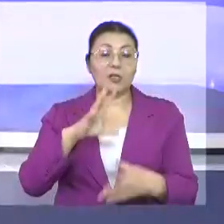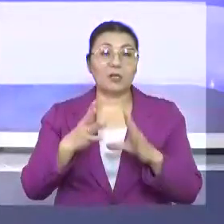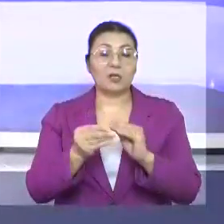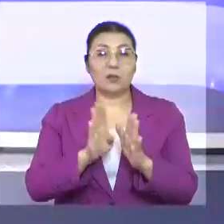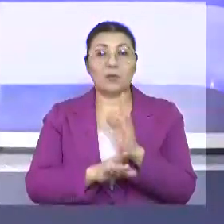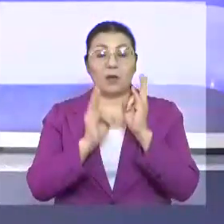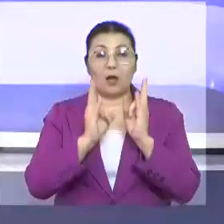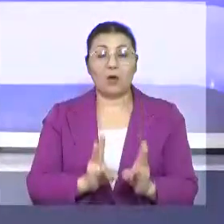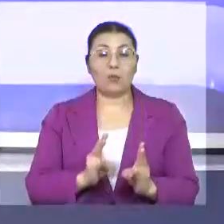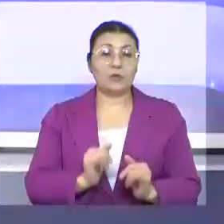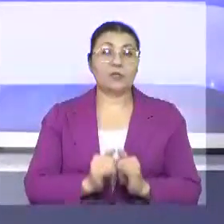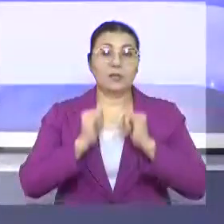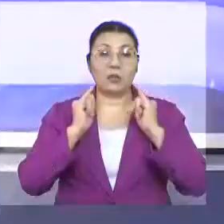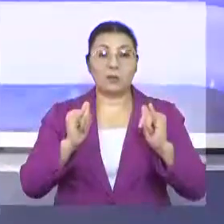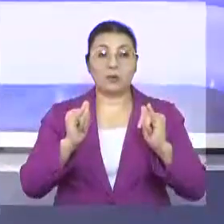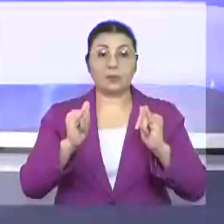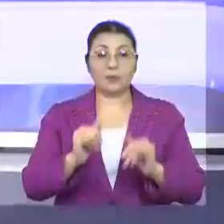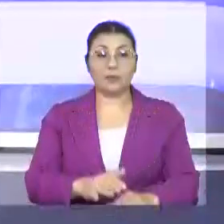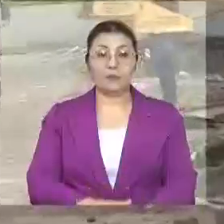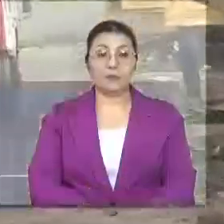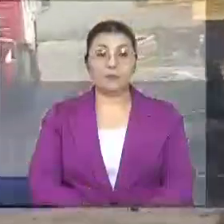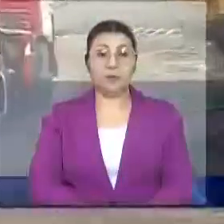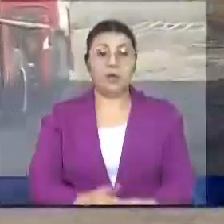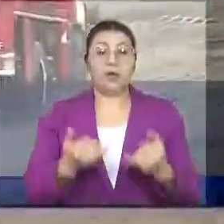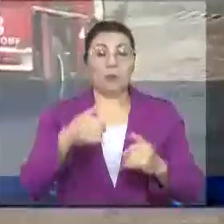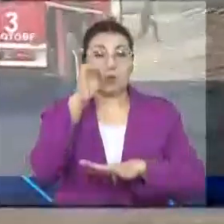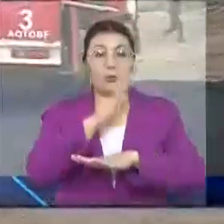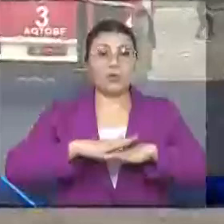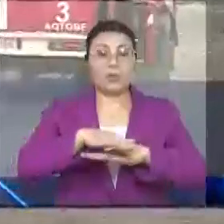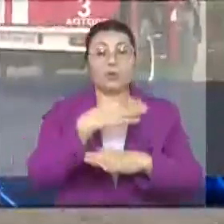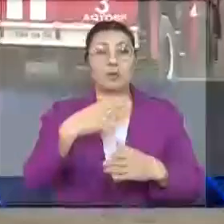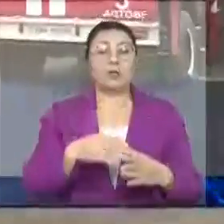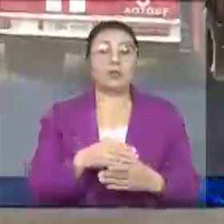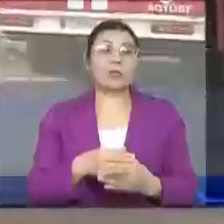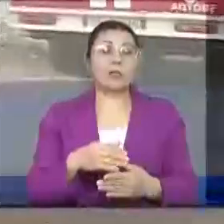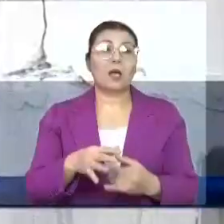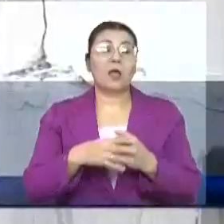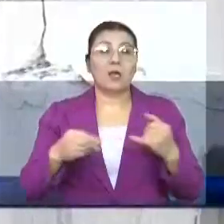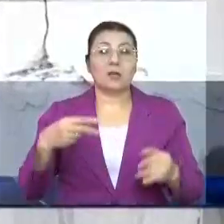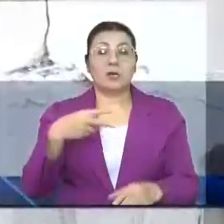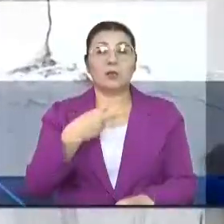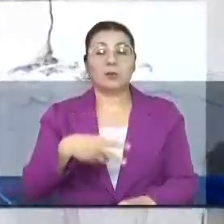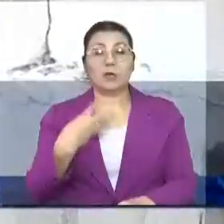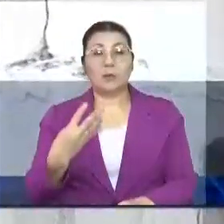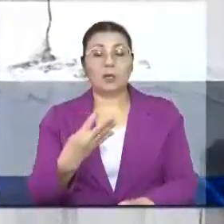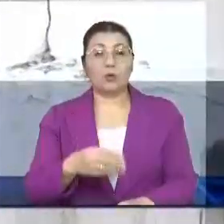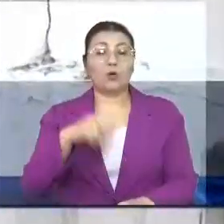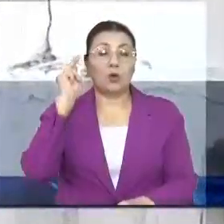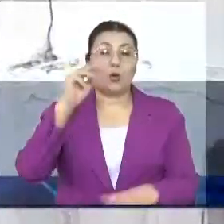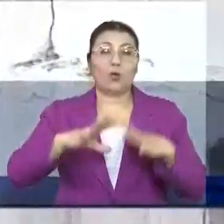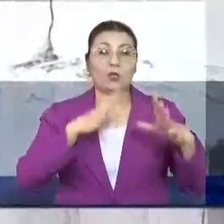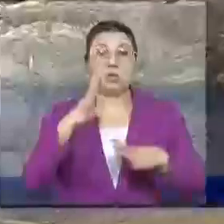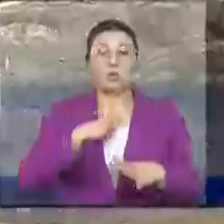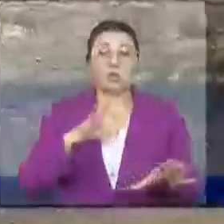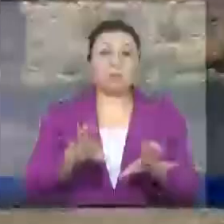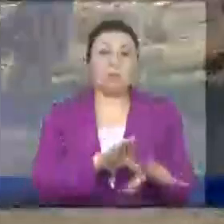қауіпсіздік мәдениетін қалыптастыру. Бүгін елімізде жер 2024 атты сейсмикалық оқу-жаттығу жиын ұйымдастырылды.